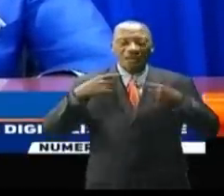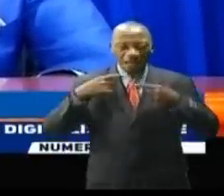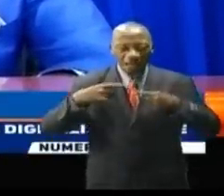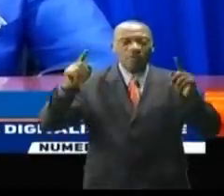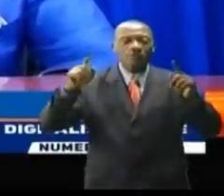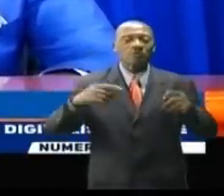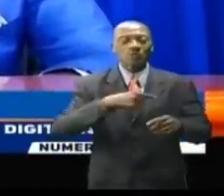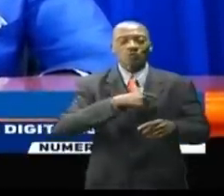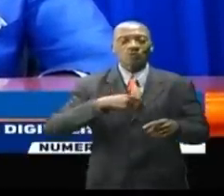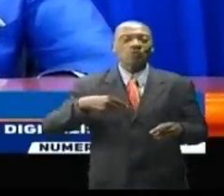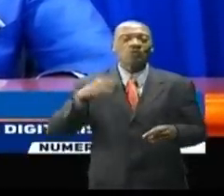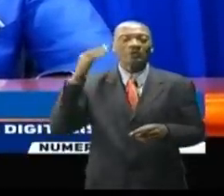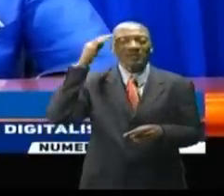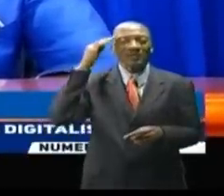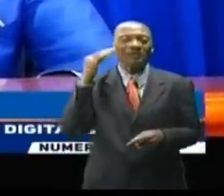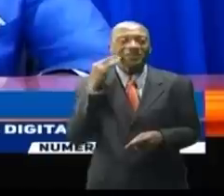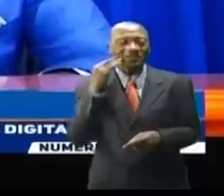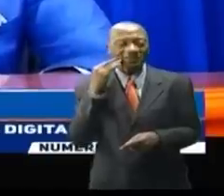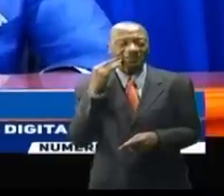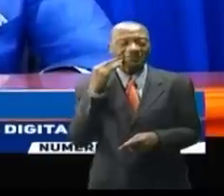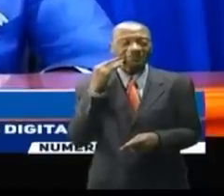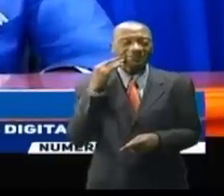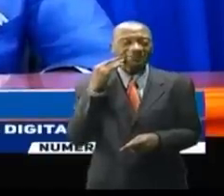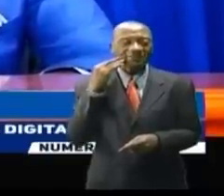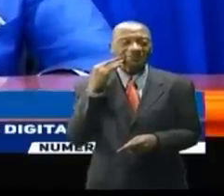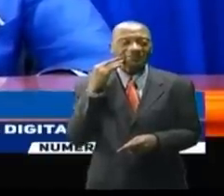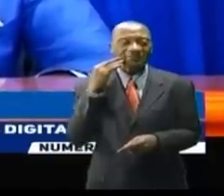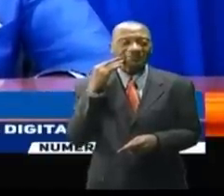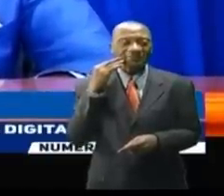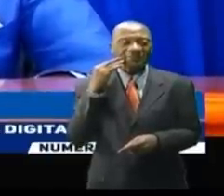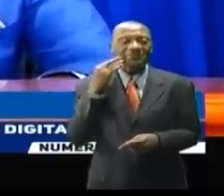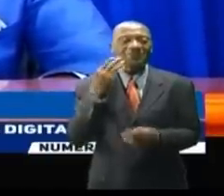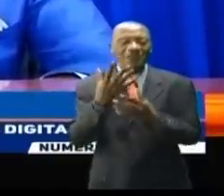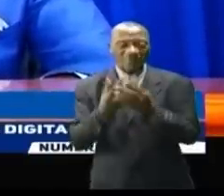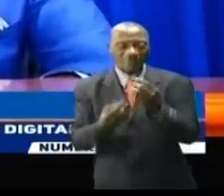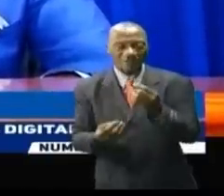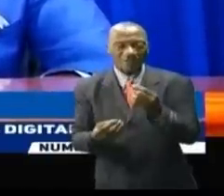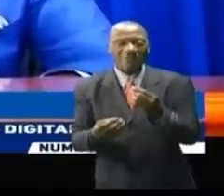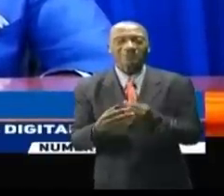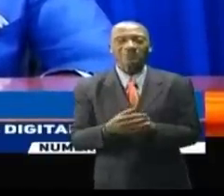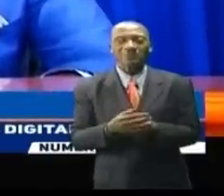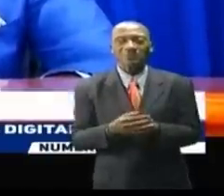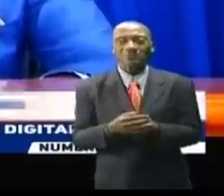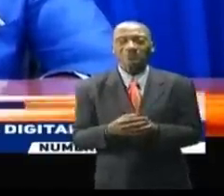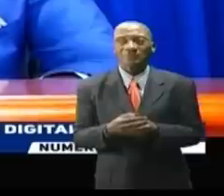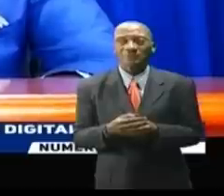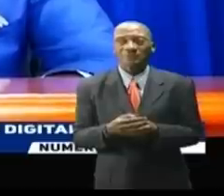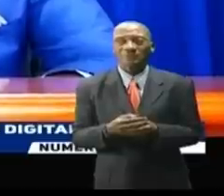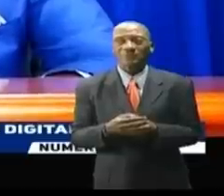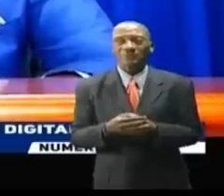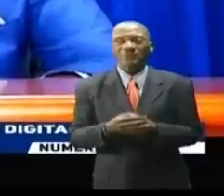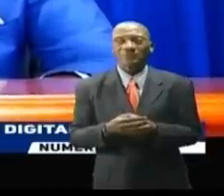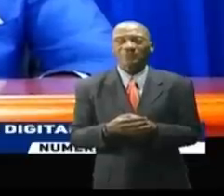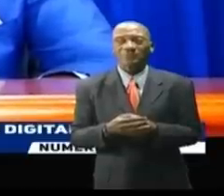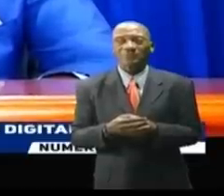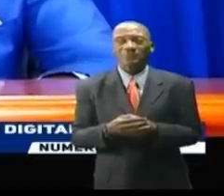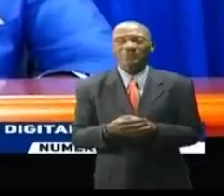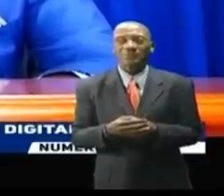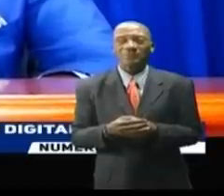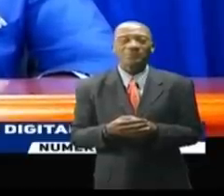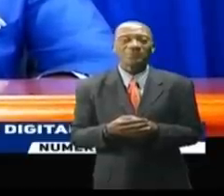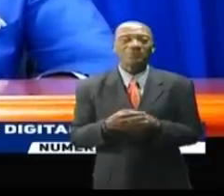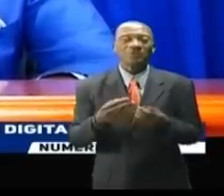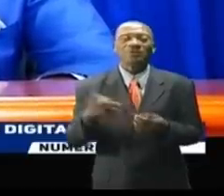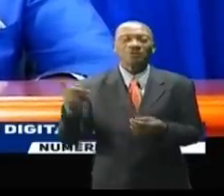Excellence, Monsieur le ministre Kibasa Maliba, ministre des PTNTIC, clos